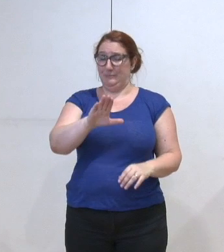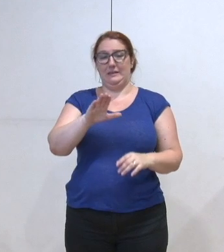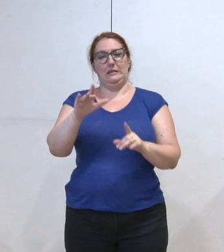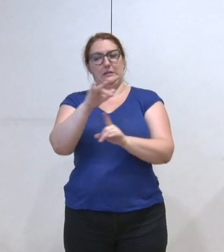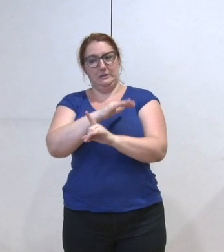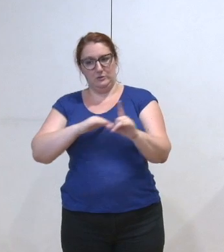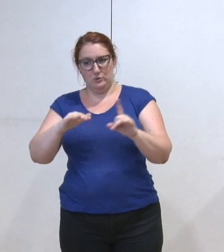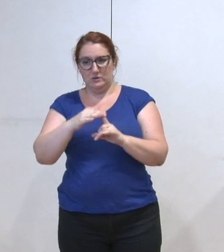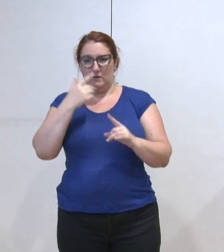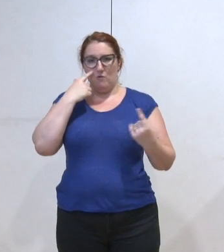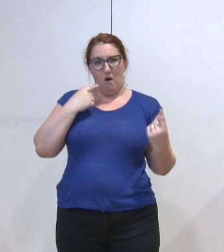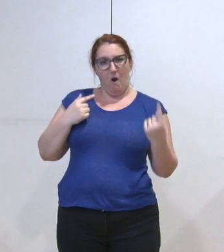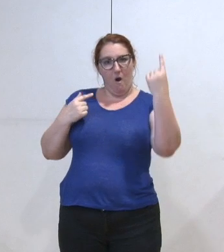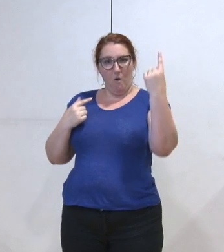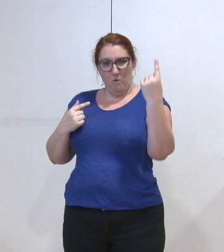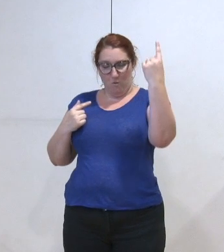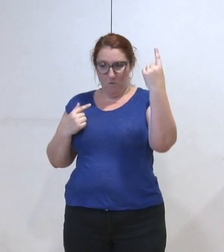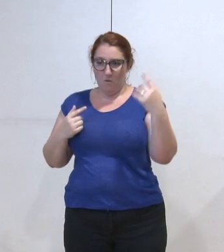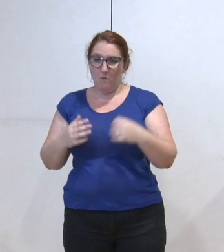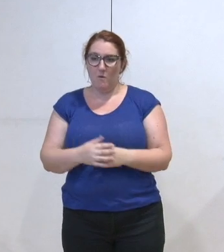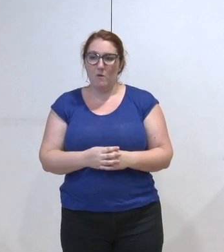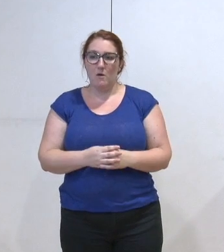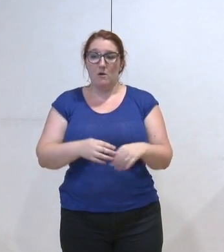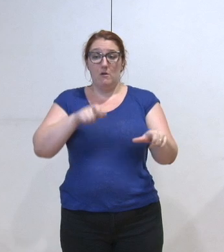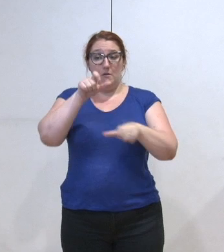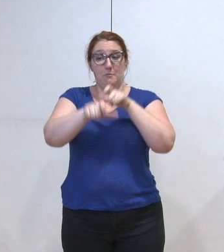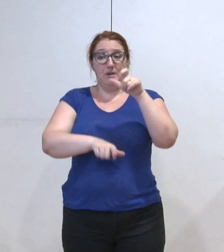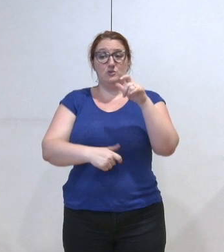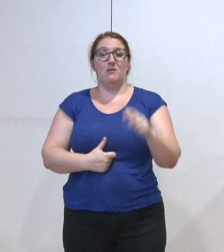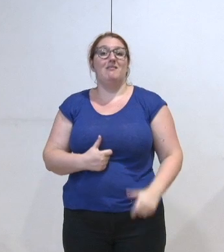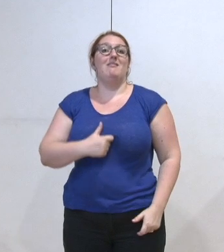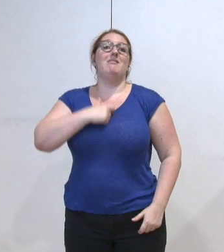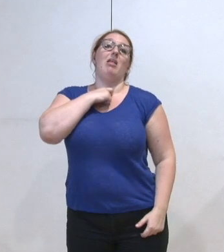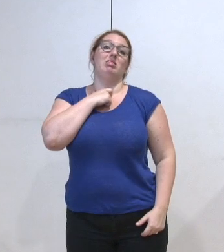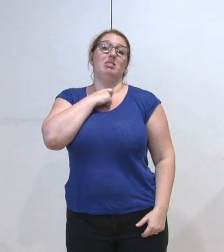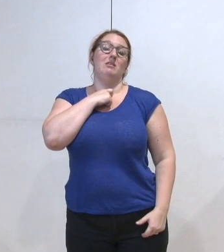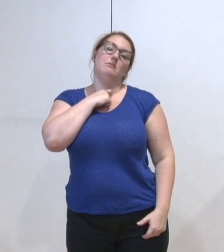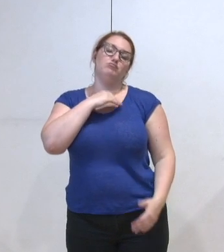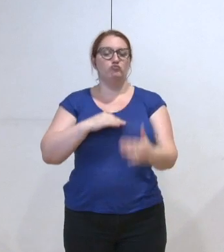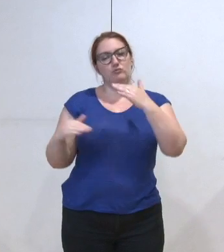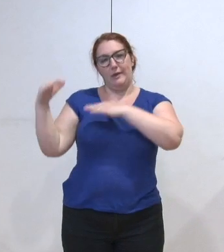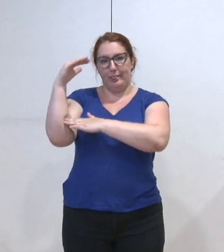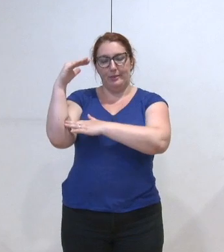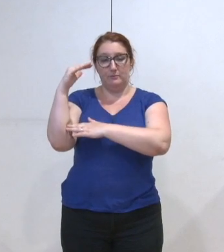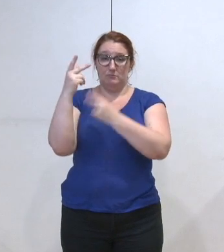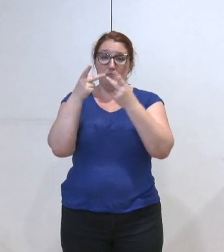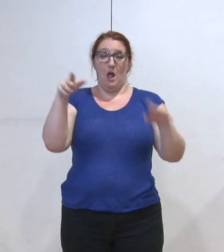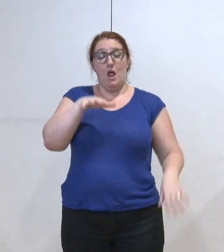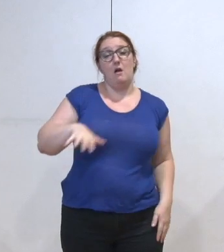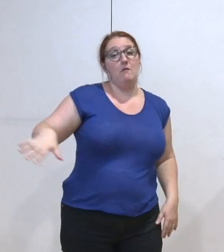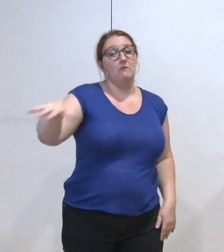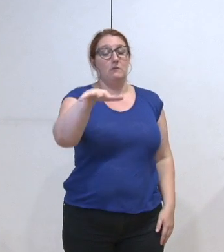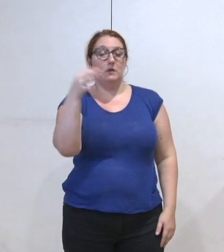gauche vous avez la part des cadres dans la ville et sur la